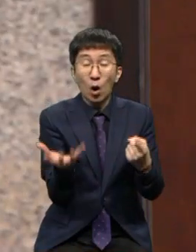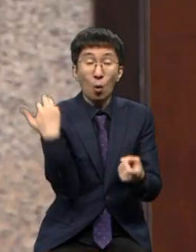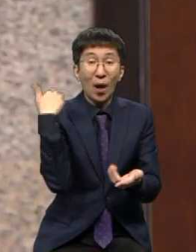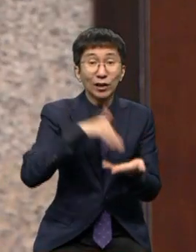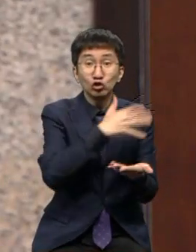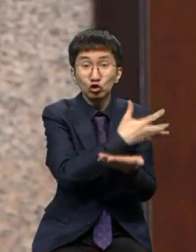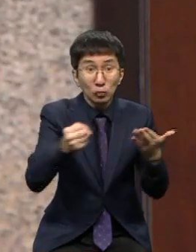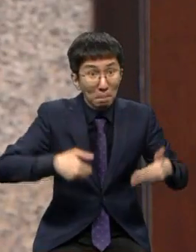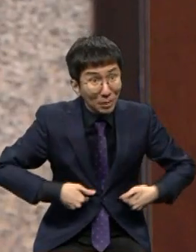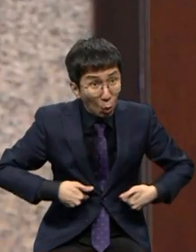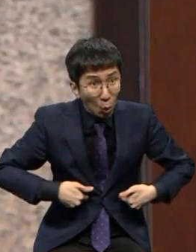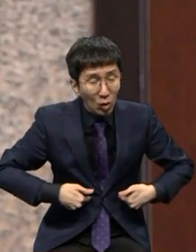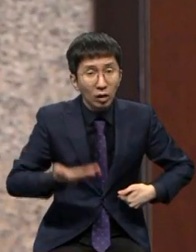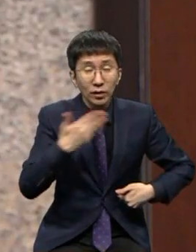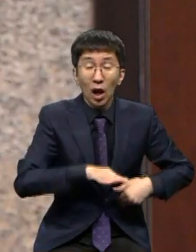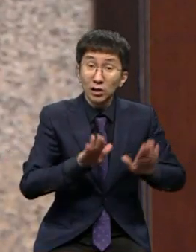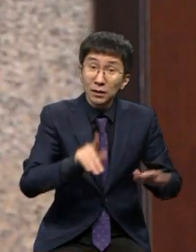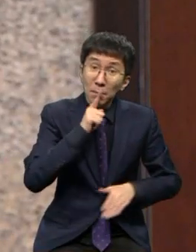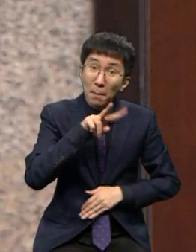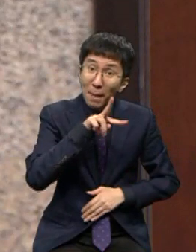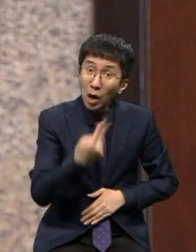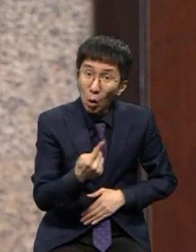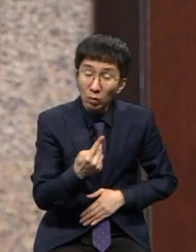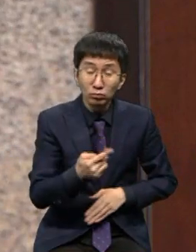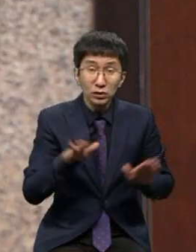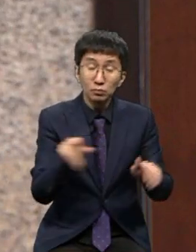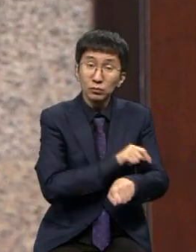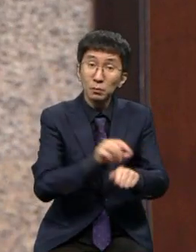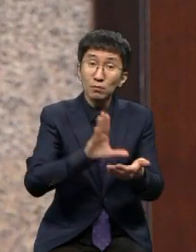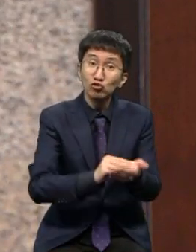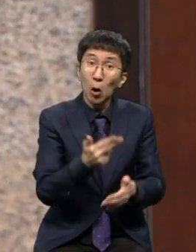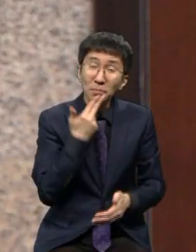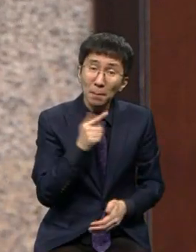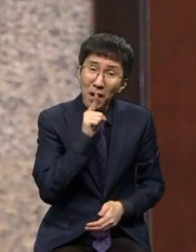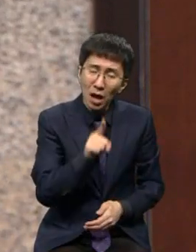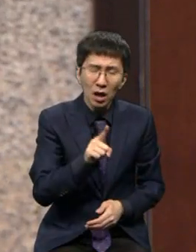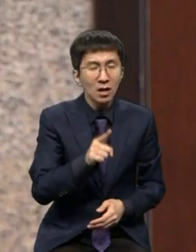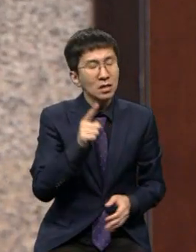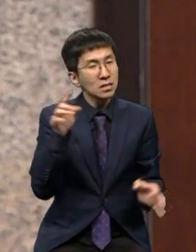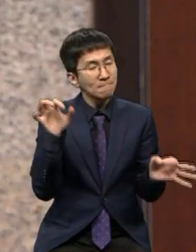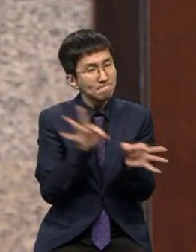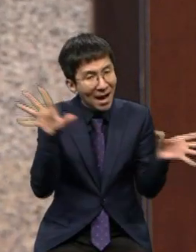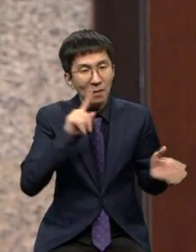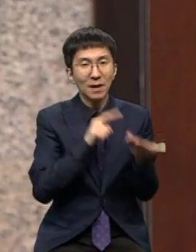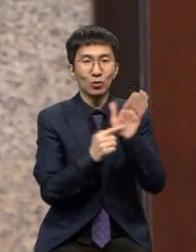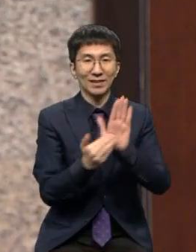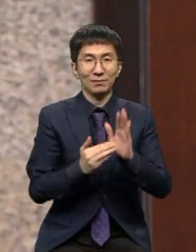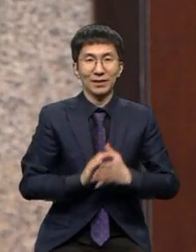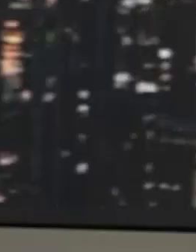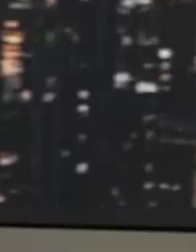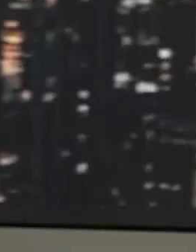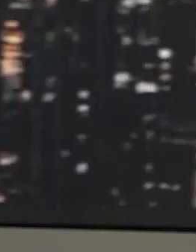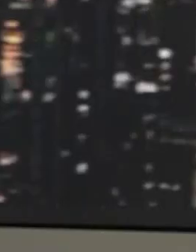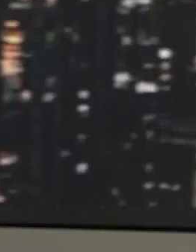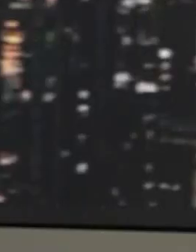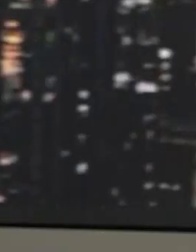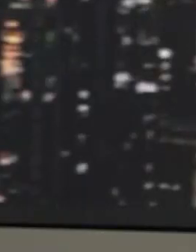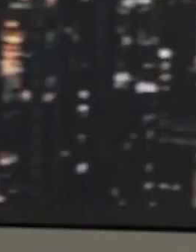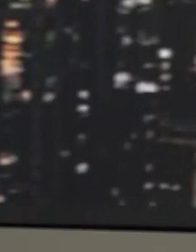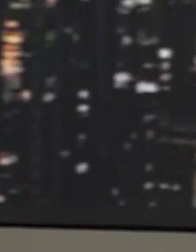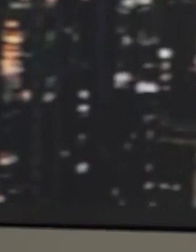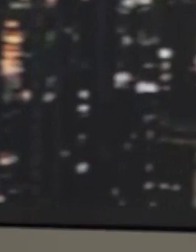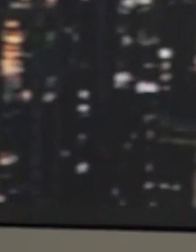사업은 문제없다고 하는 건 이율 배반이라고 논평했습니다. SBS 고정현입니다. 네,